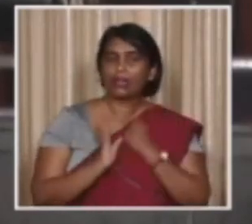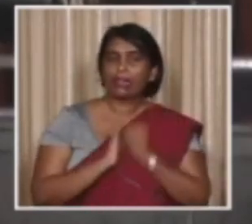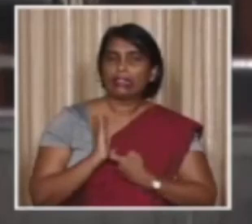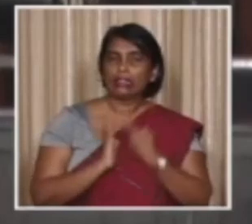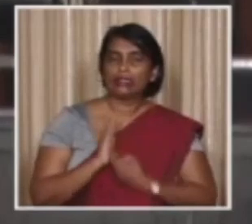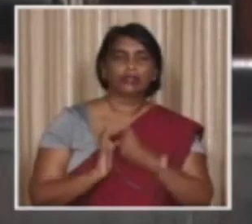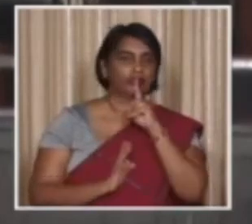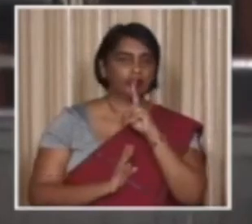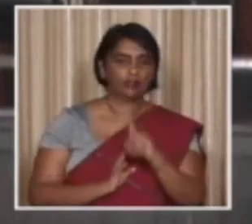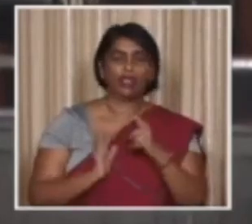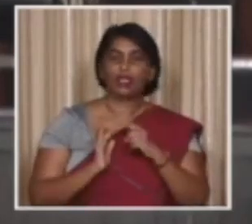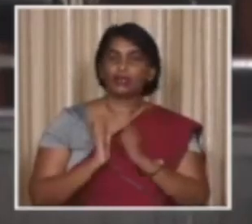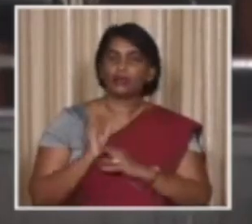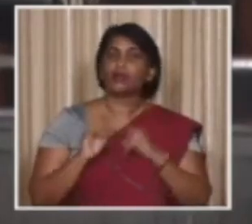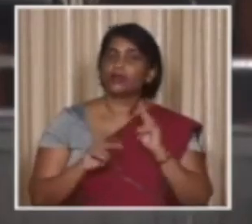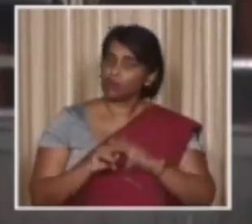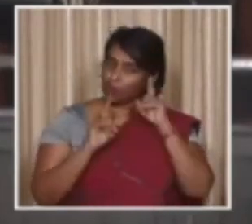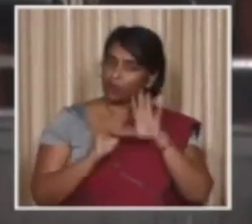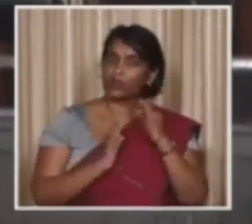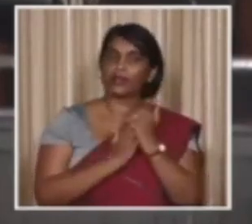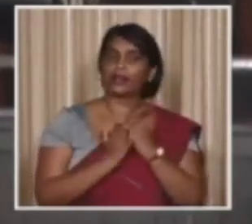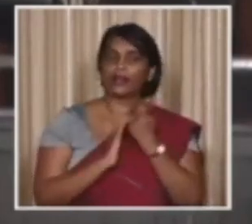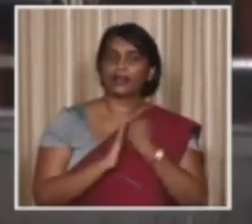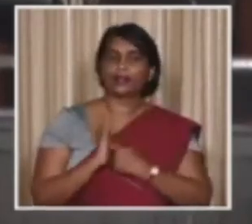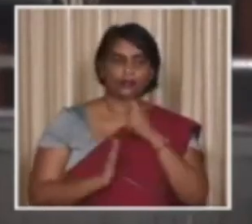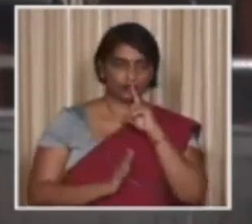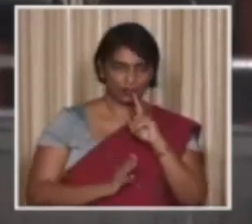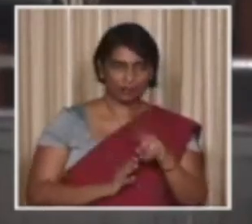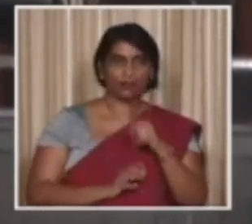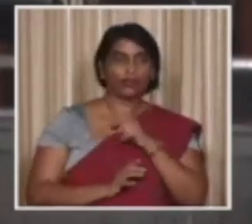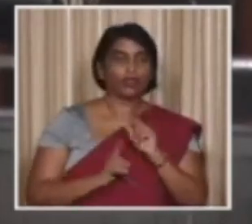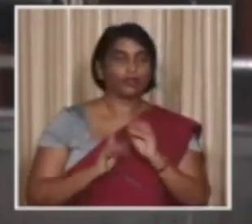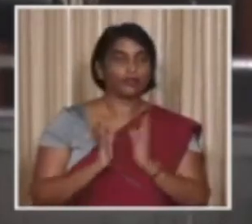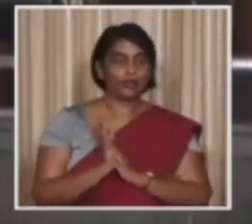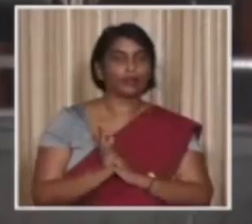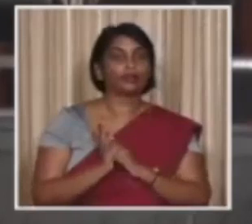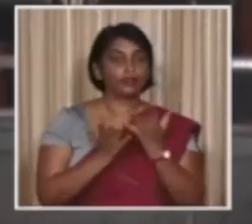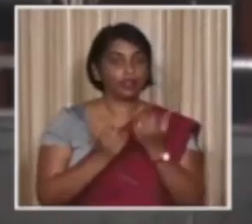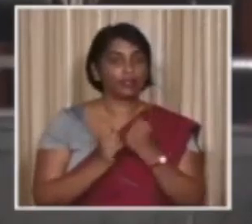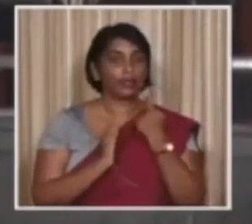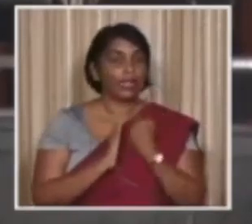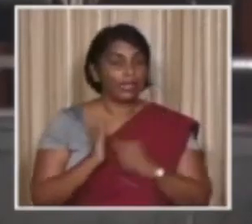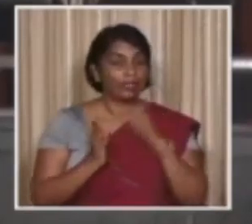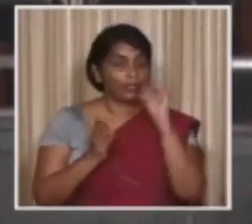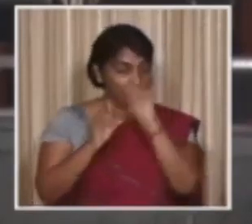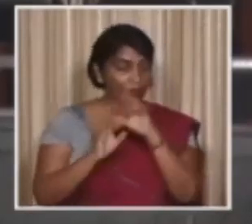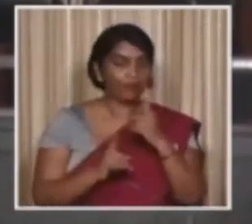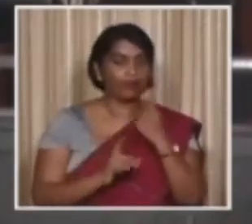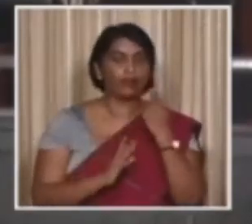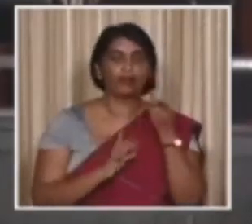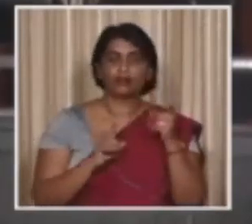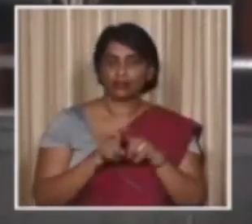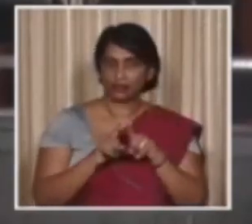හිටියා. IMF එකට IMF එකටත් කොන්දේසි දානවල. එතුමා අගමැතිකම ගන්නලෙත් කොන්දේසි ගන්න කියලා තමයි කොන්දේසි දාන්න කියලා